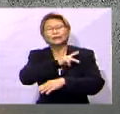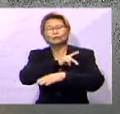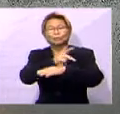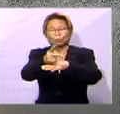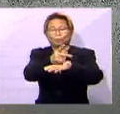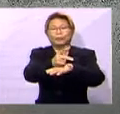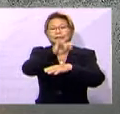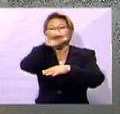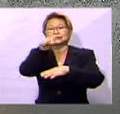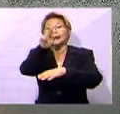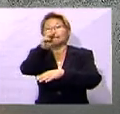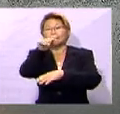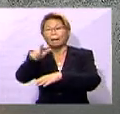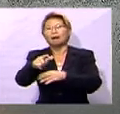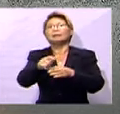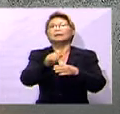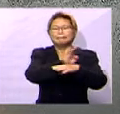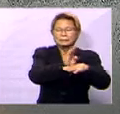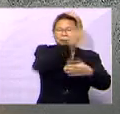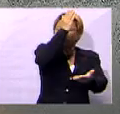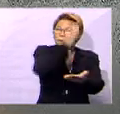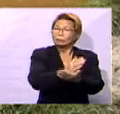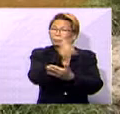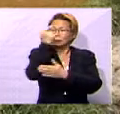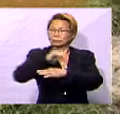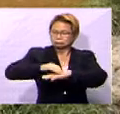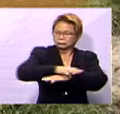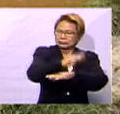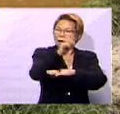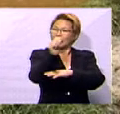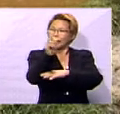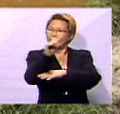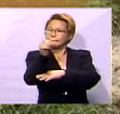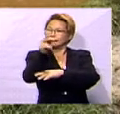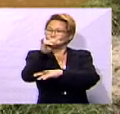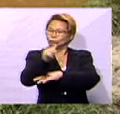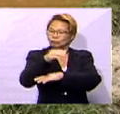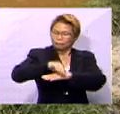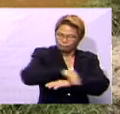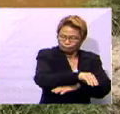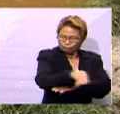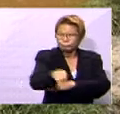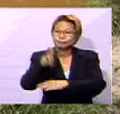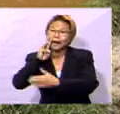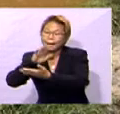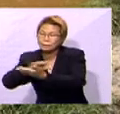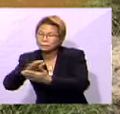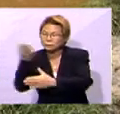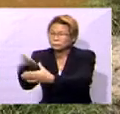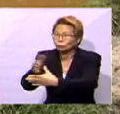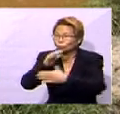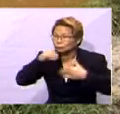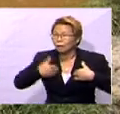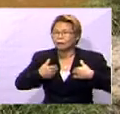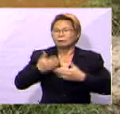Jamal berkata operasi dihentikan supaya kesan amonia tidak memasuki sistem rawatan air bersih dan mengganggu kualiti air